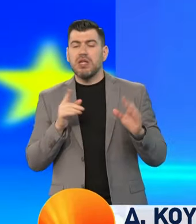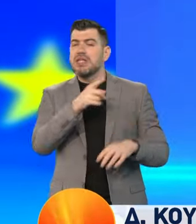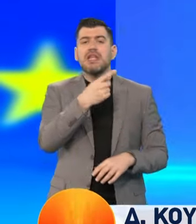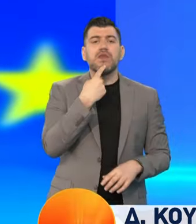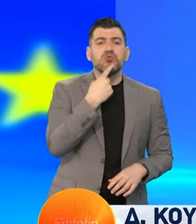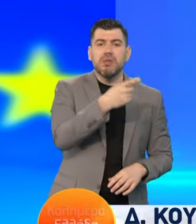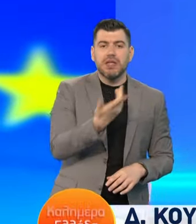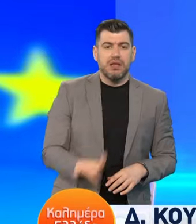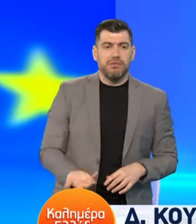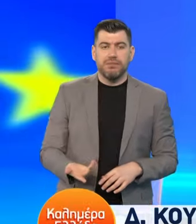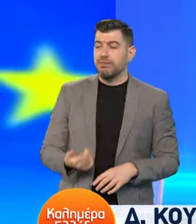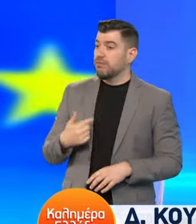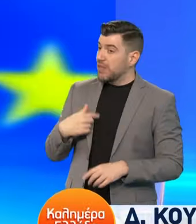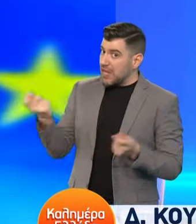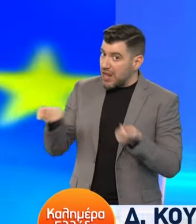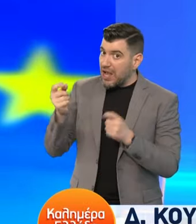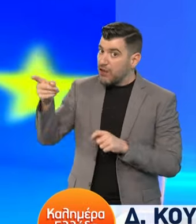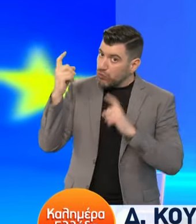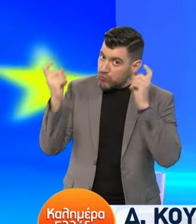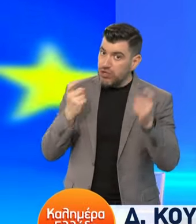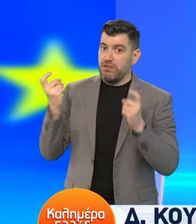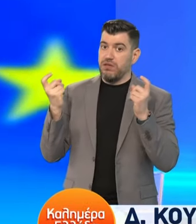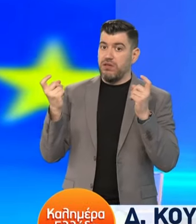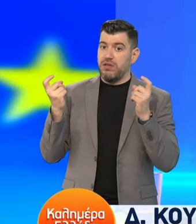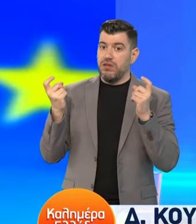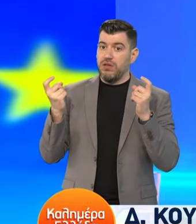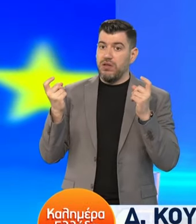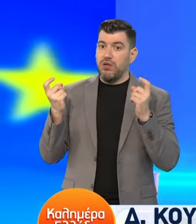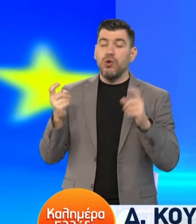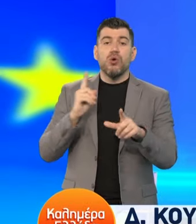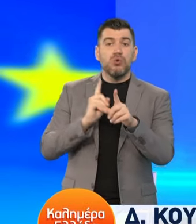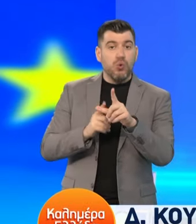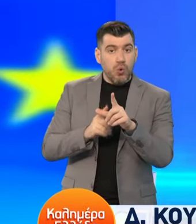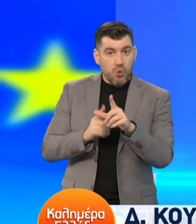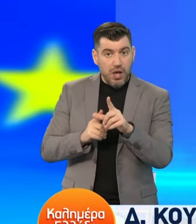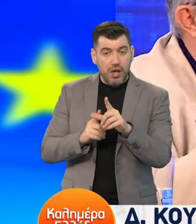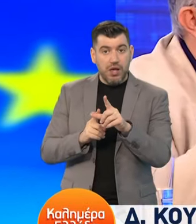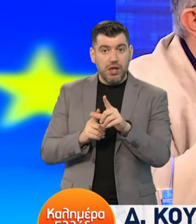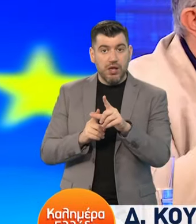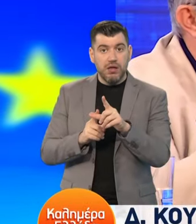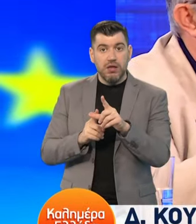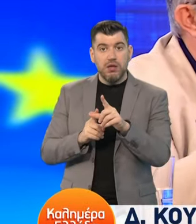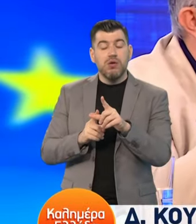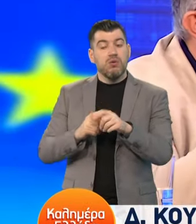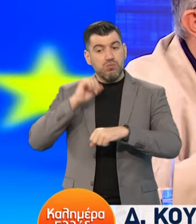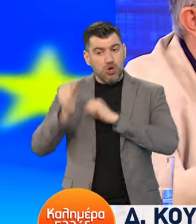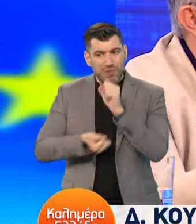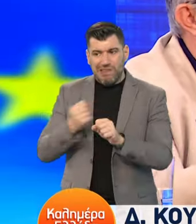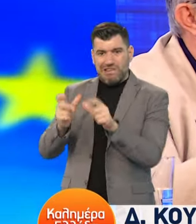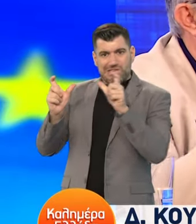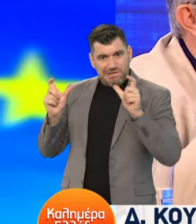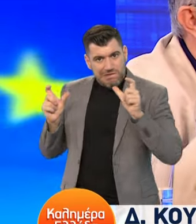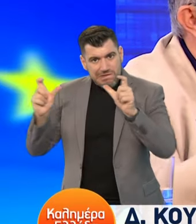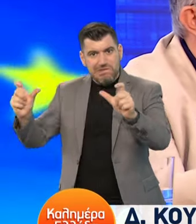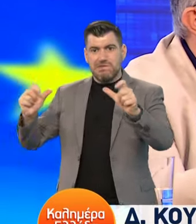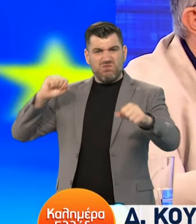Επειδή σκέφτεται ότι είναι η επιλογή του το ΚΚΕ, το βλέπει να αντιστέκεται, να προσπαθεί, να βρίσκεται